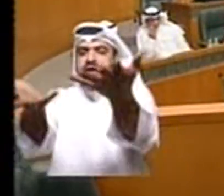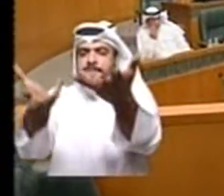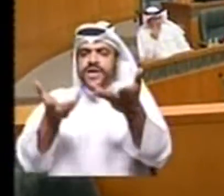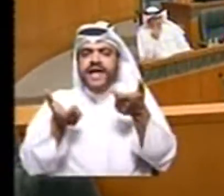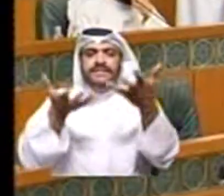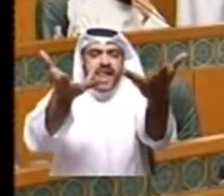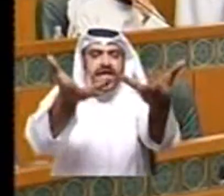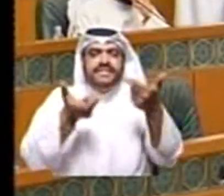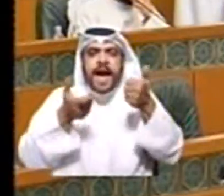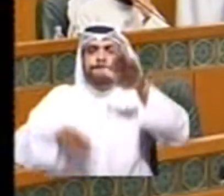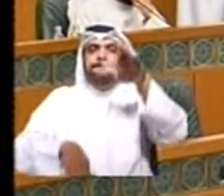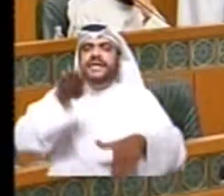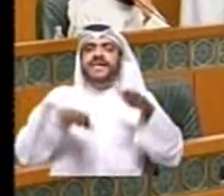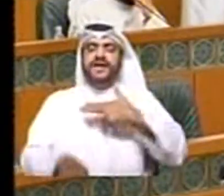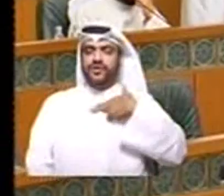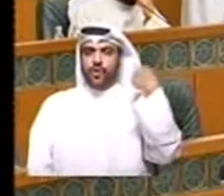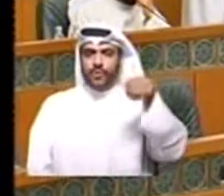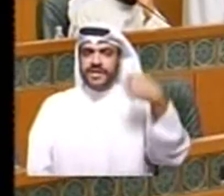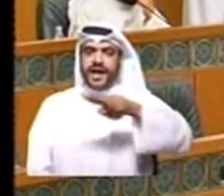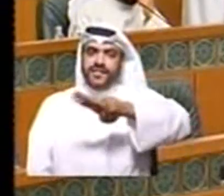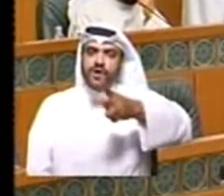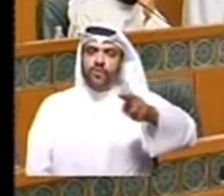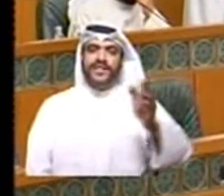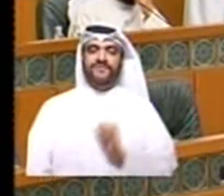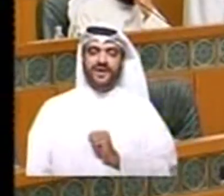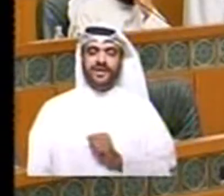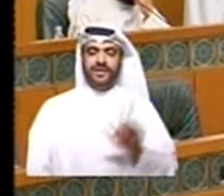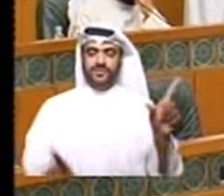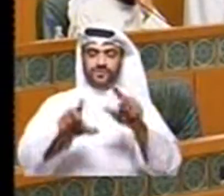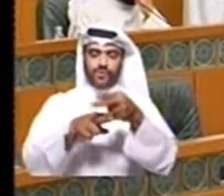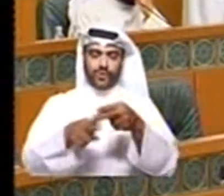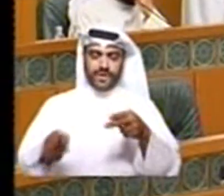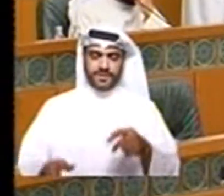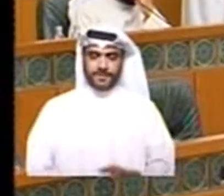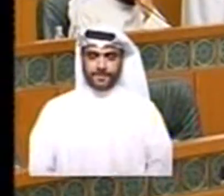لعدد من المؤسسات والهيئات الحكومية. نواف الشراكي، تلفزيون دولة الكويت.